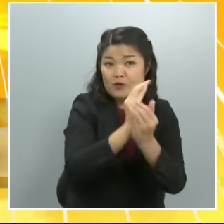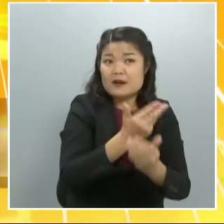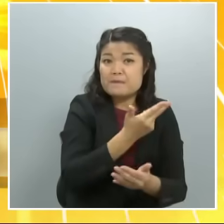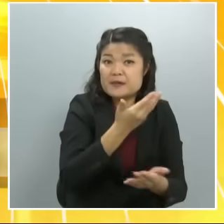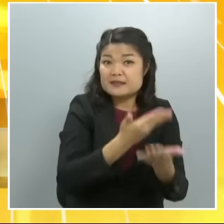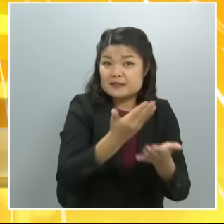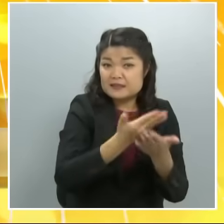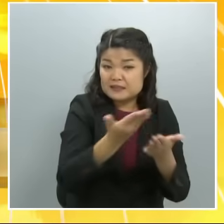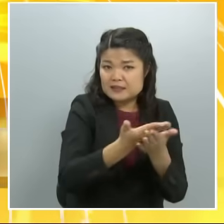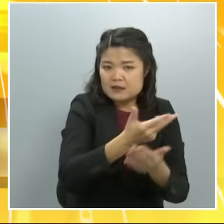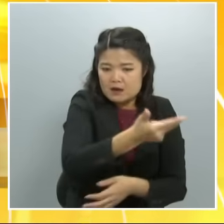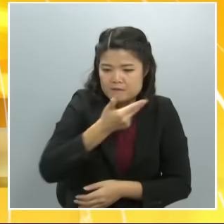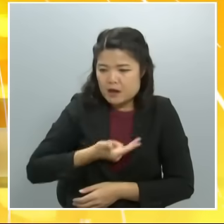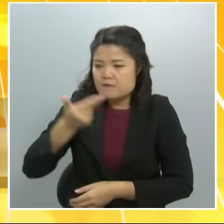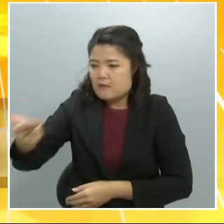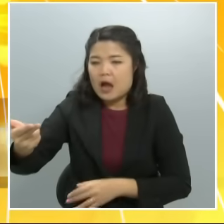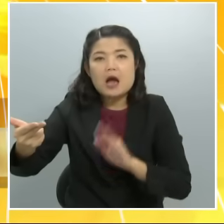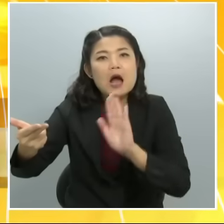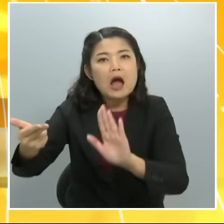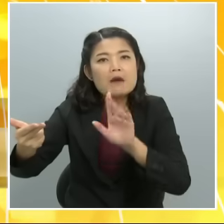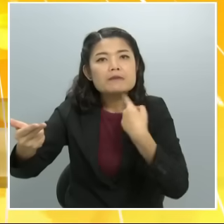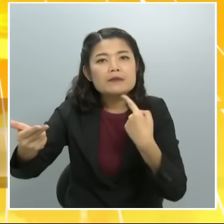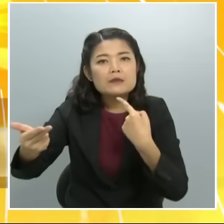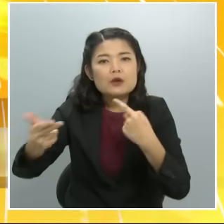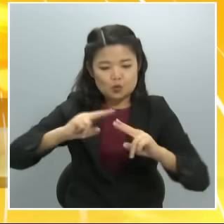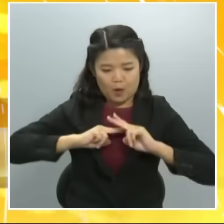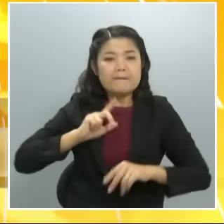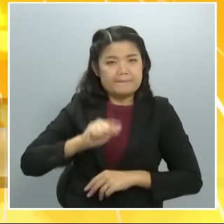ให้บุคคลอื่นใช้โดยจะต้องเป็นคนที่ซื้อเท่านั้น